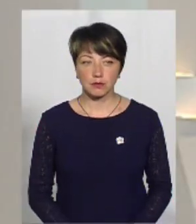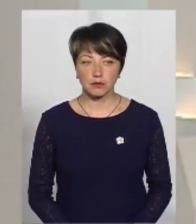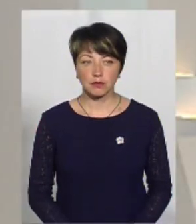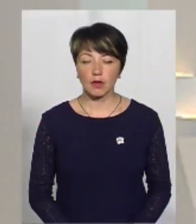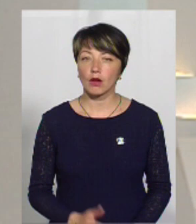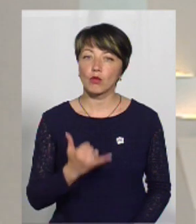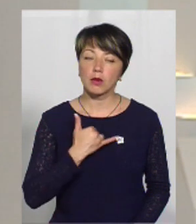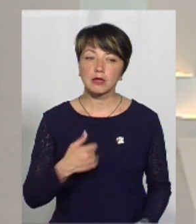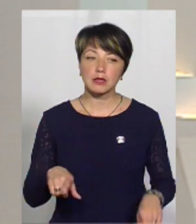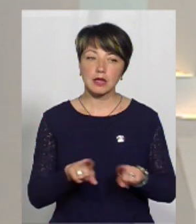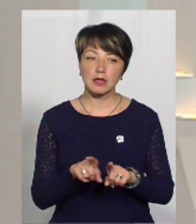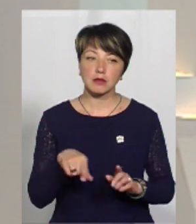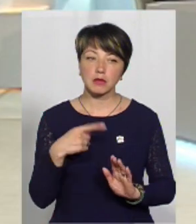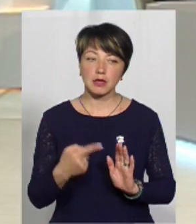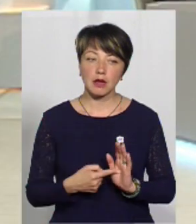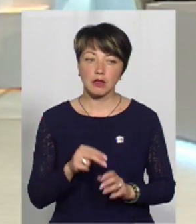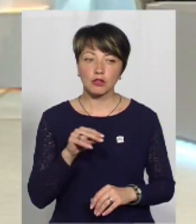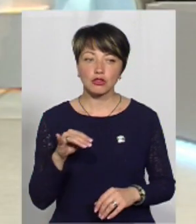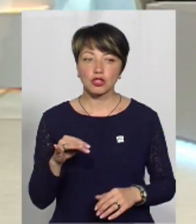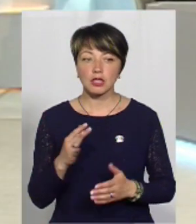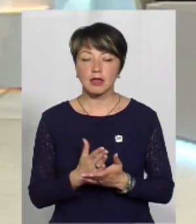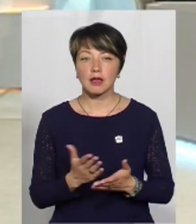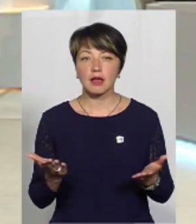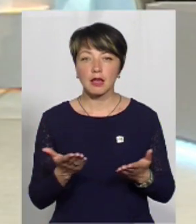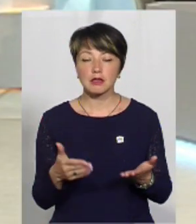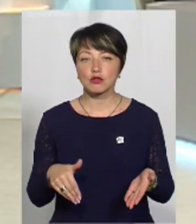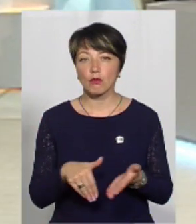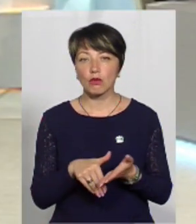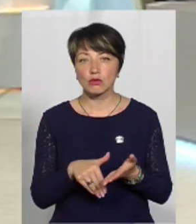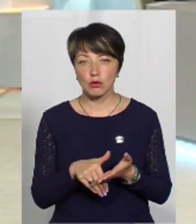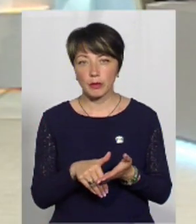У мене таке запитання. Чи є якісь способи